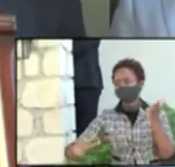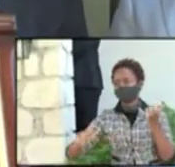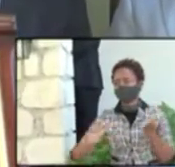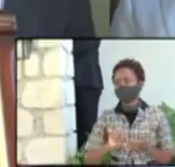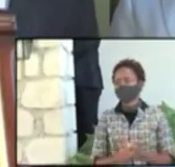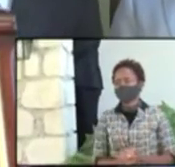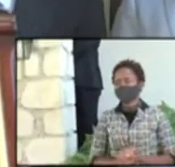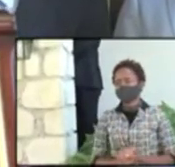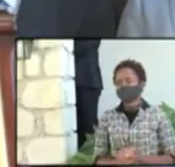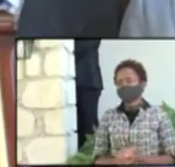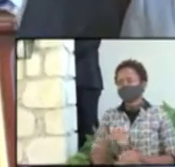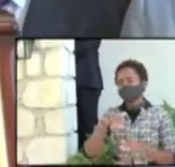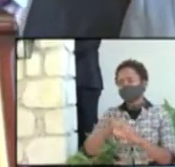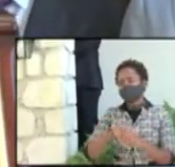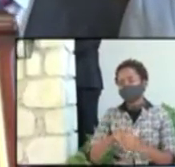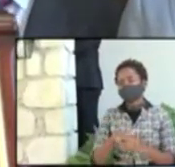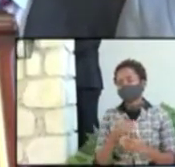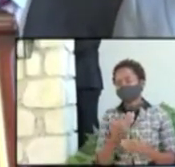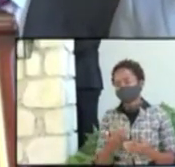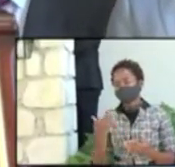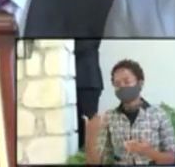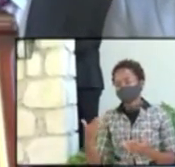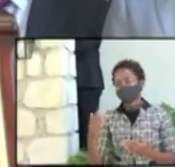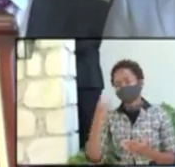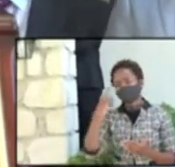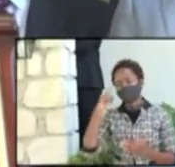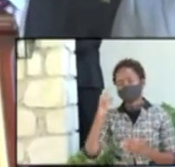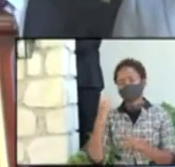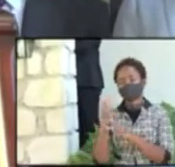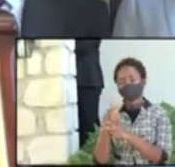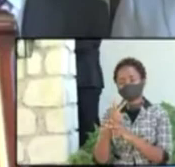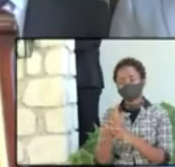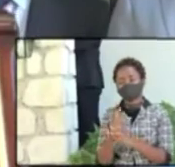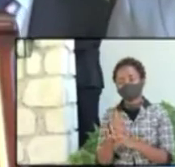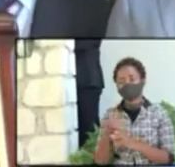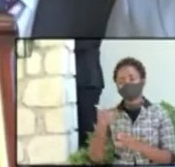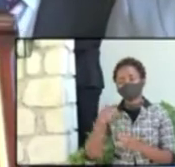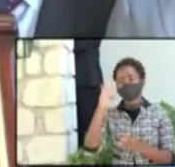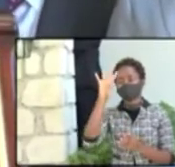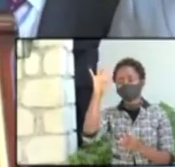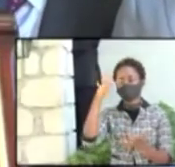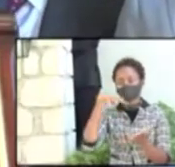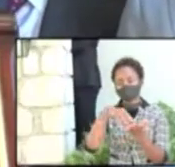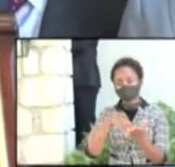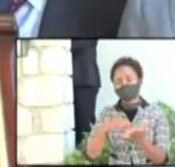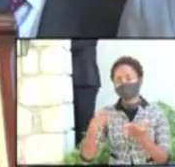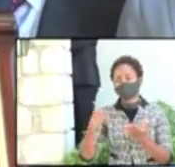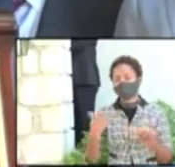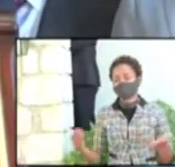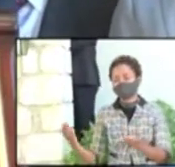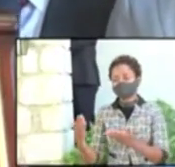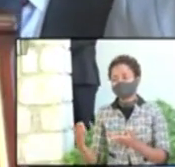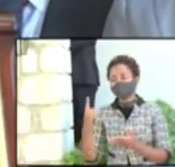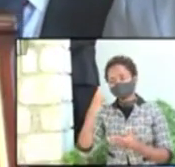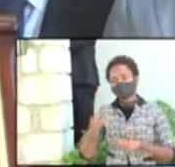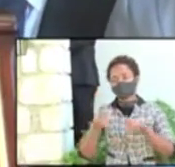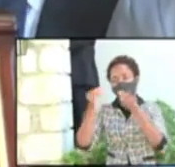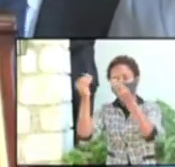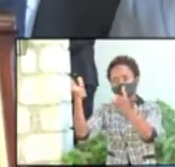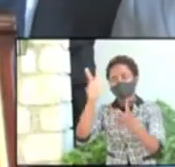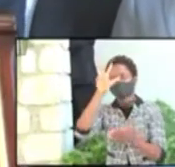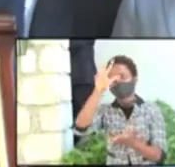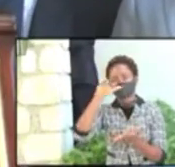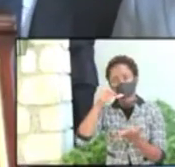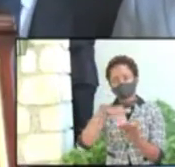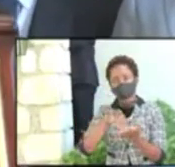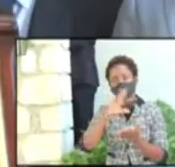dans les affaires registres, tout, il est en gagné 4 000 registres disponibles, il est en livré 3